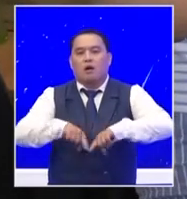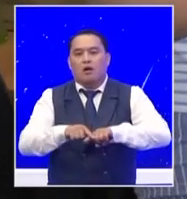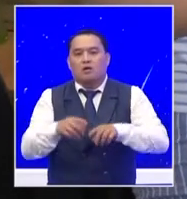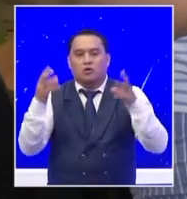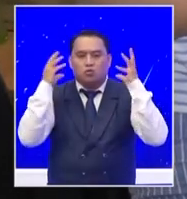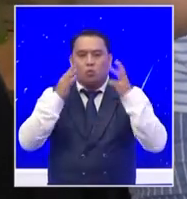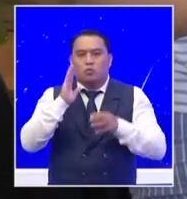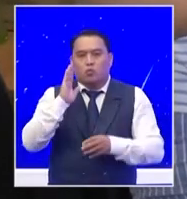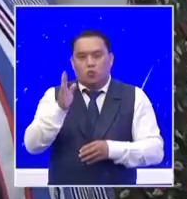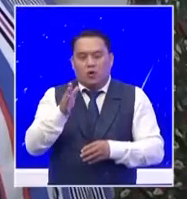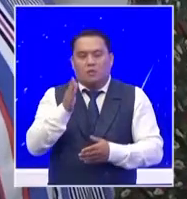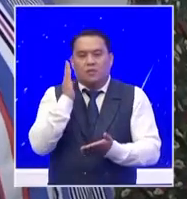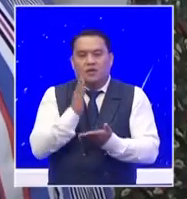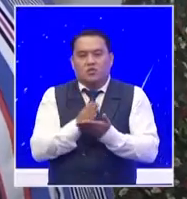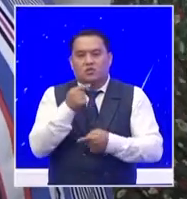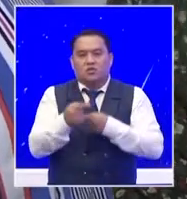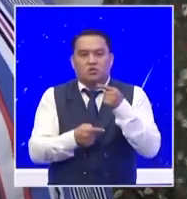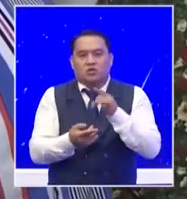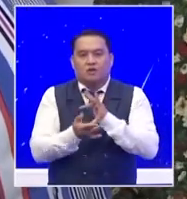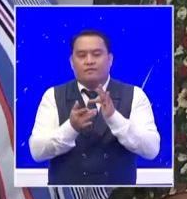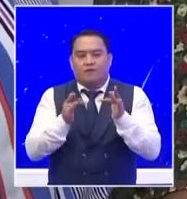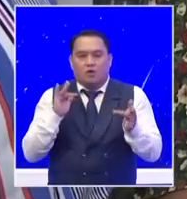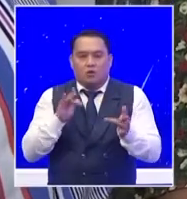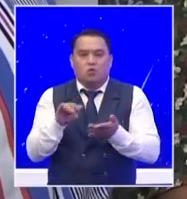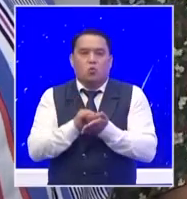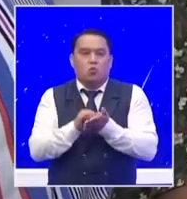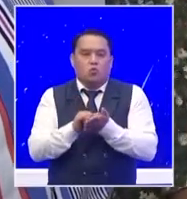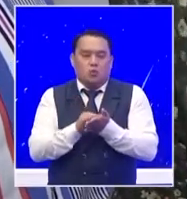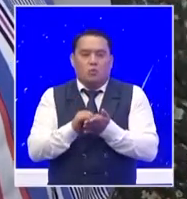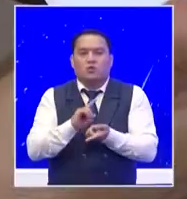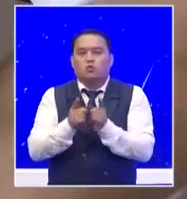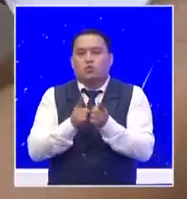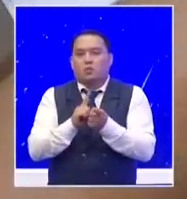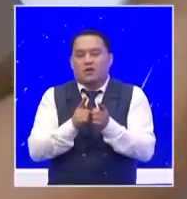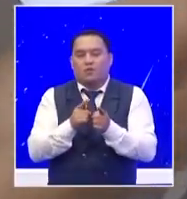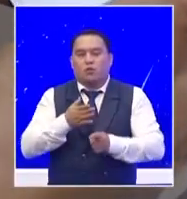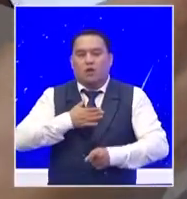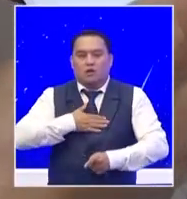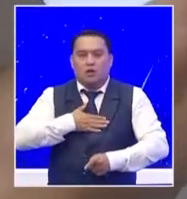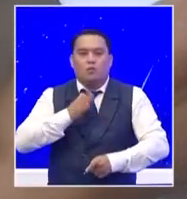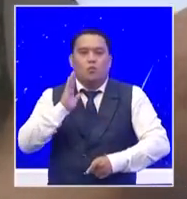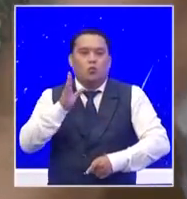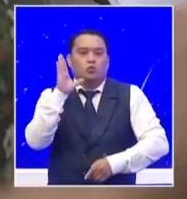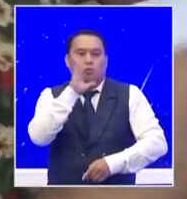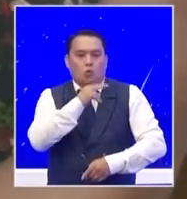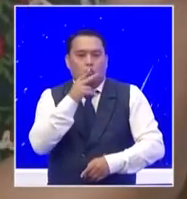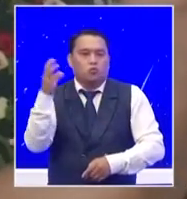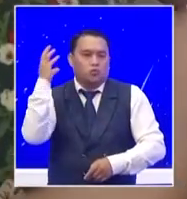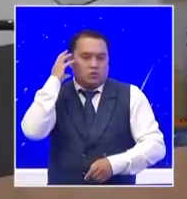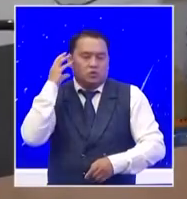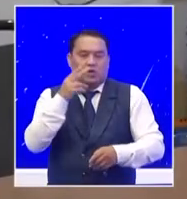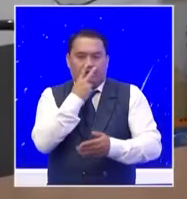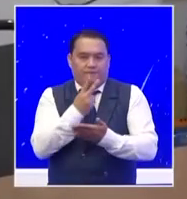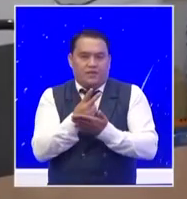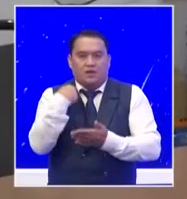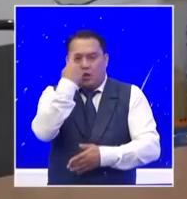будет транслироваться также в прямом эфире через социальные сети и YouTube-канал с сурдопереводом. А это значит, что их смогут не только слушать, но и